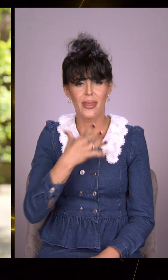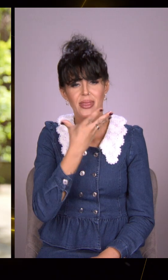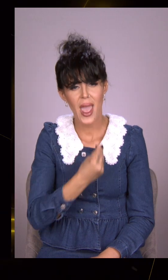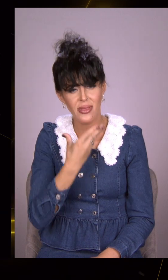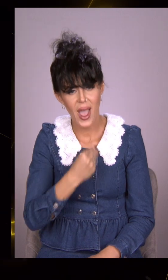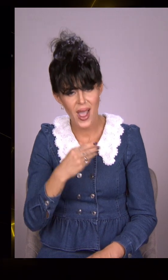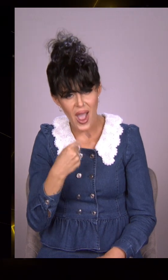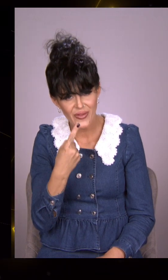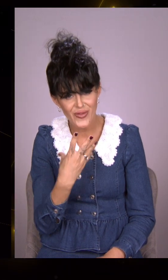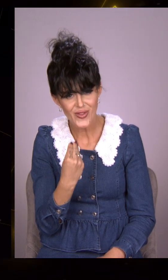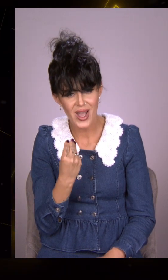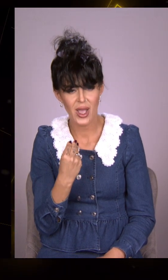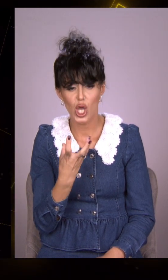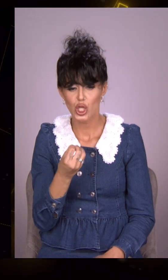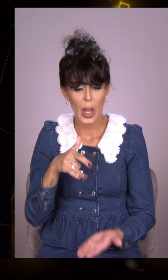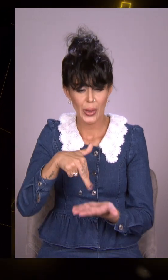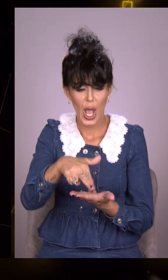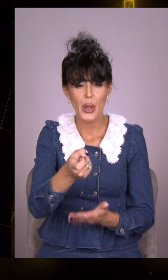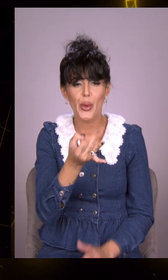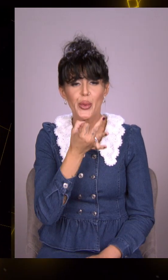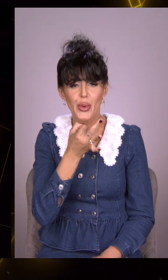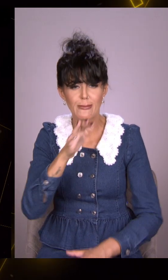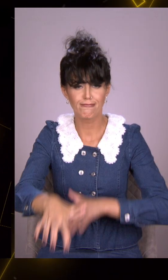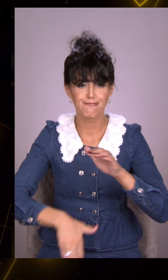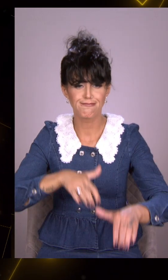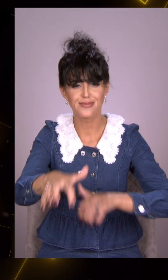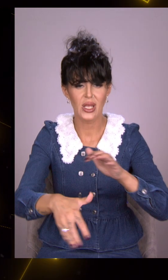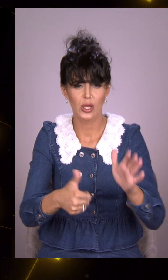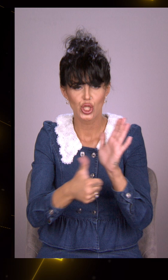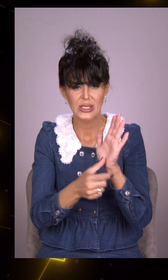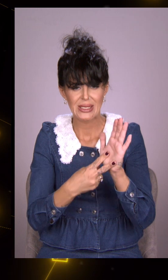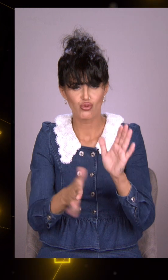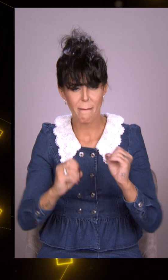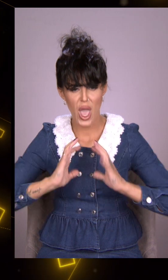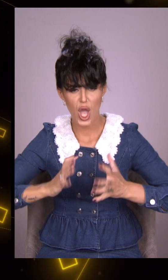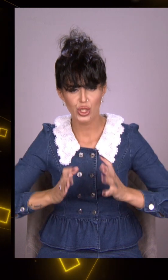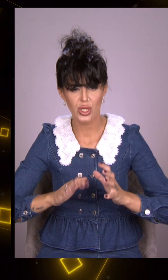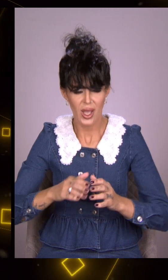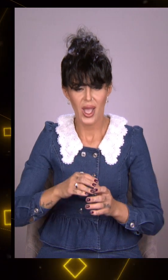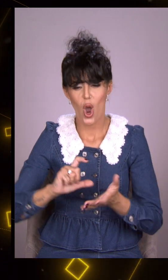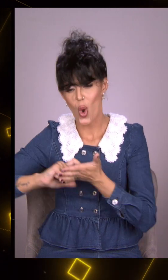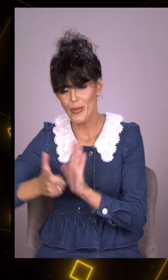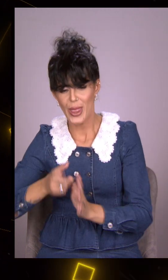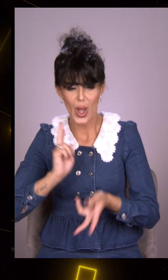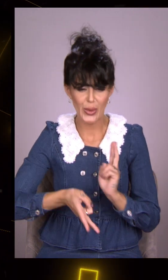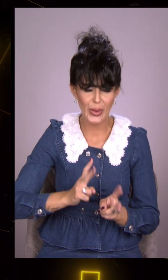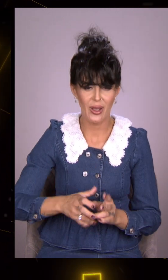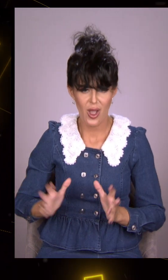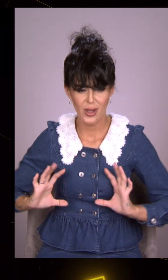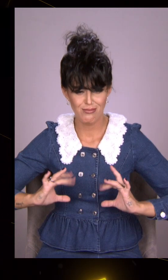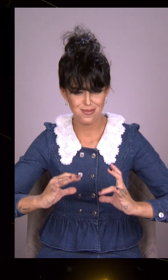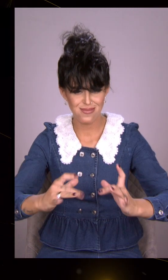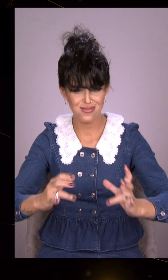діда. Ще не ходив, повзав. У нього 6 чи 7 м'ячів було. Я так з кімнати до кухні він їх переганяв